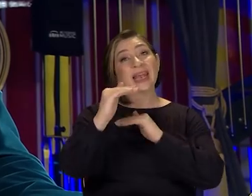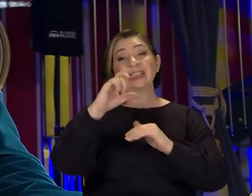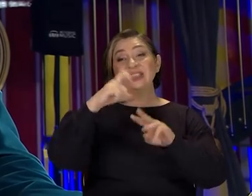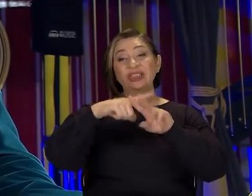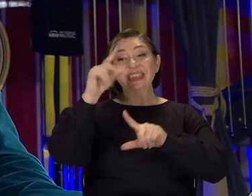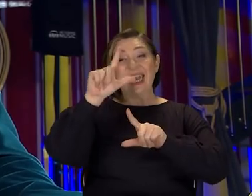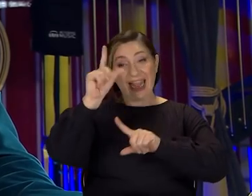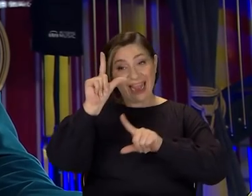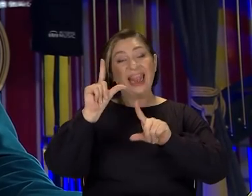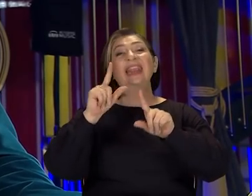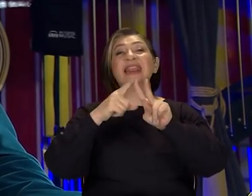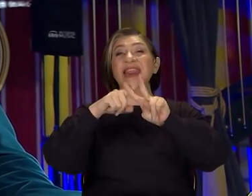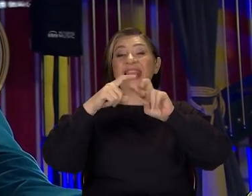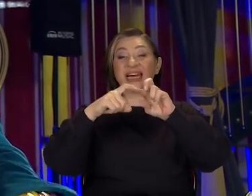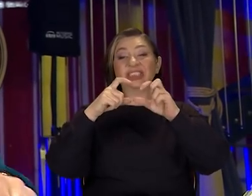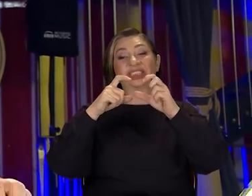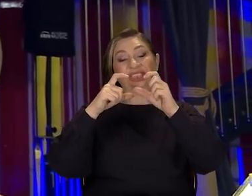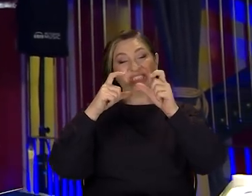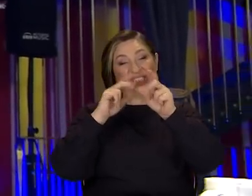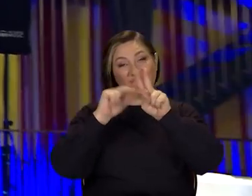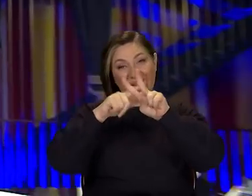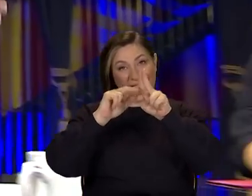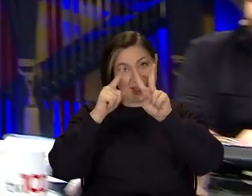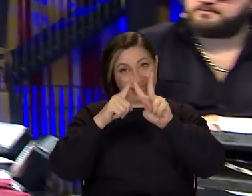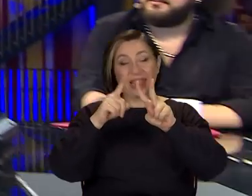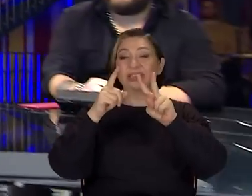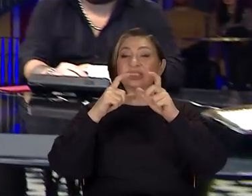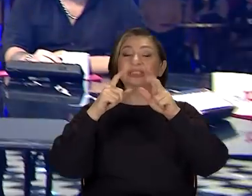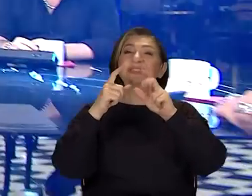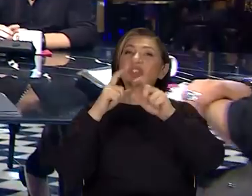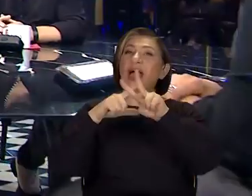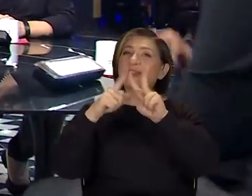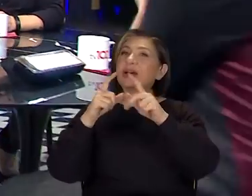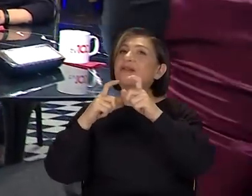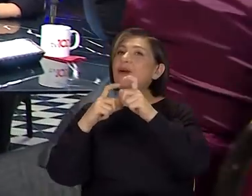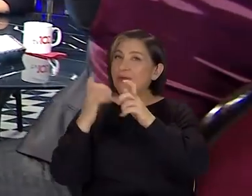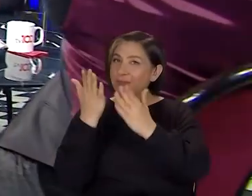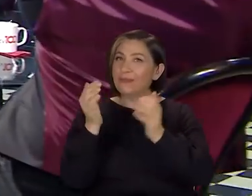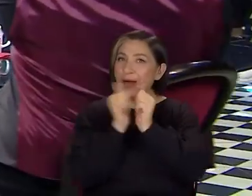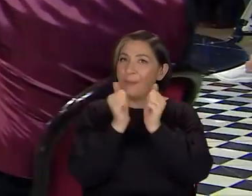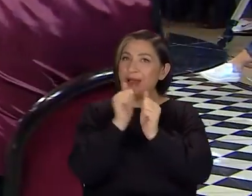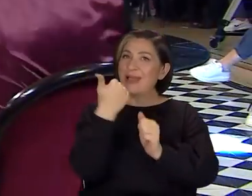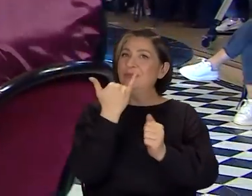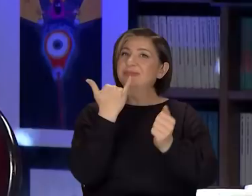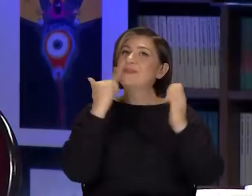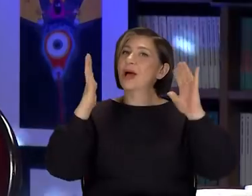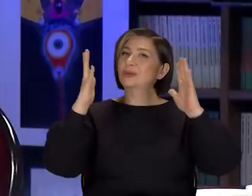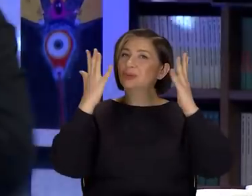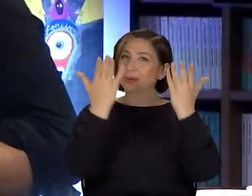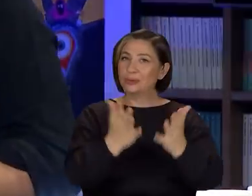Celil Nalçakan ve Can Gox'la beraberiz. Hoş geldiniz. Alkışlıyoruz değerli misafirlerimi.